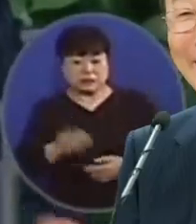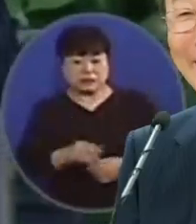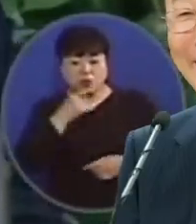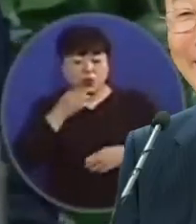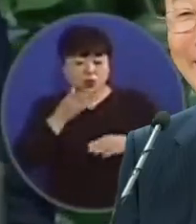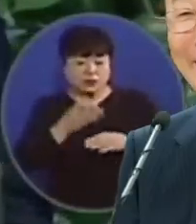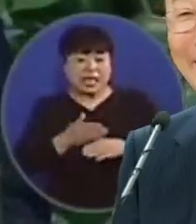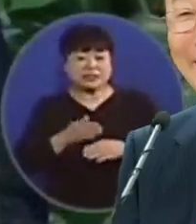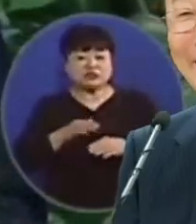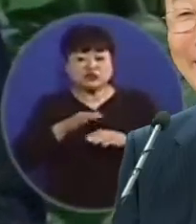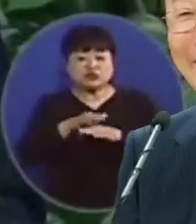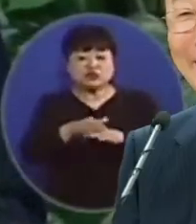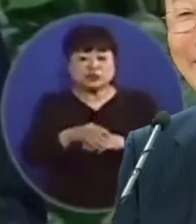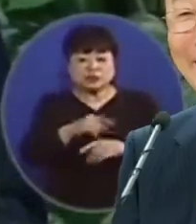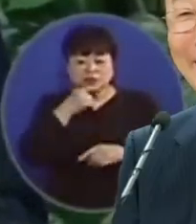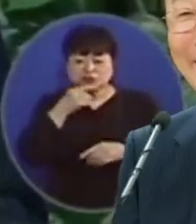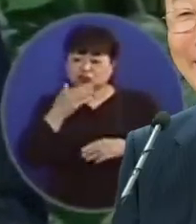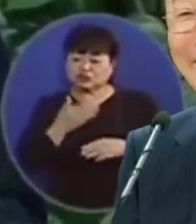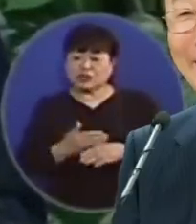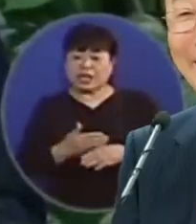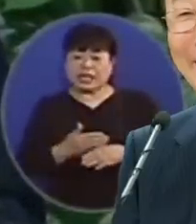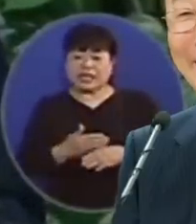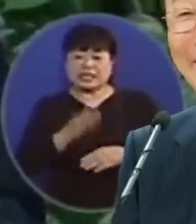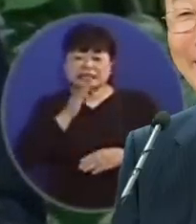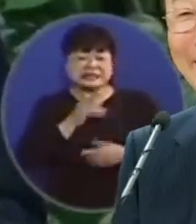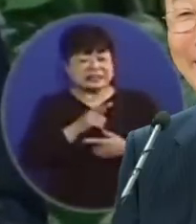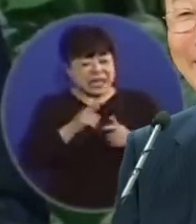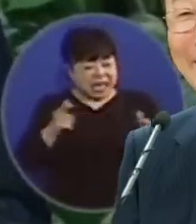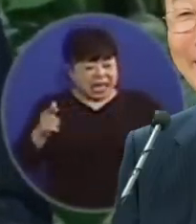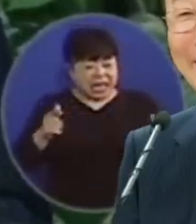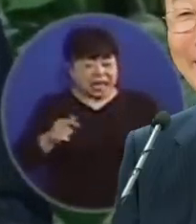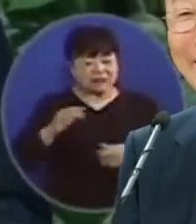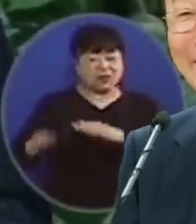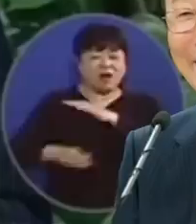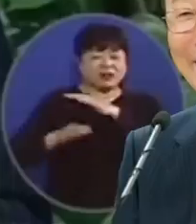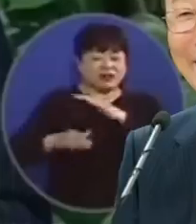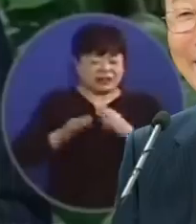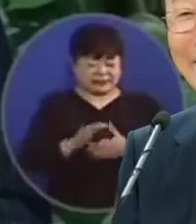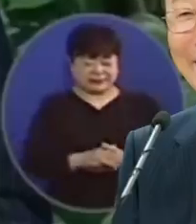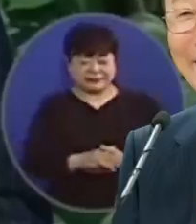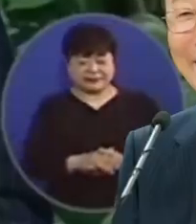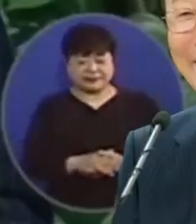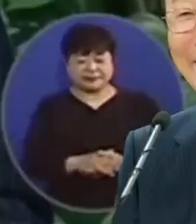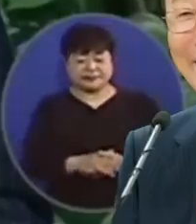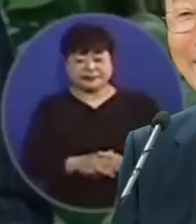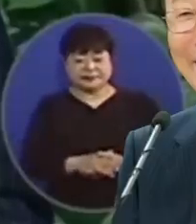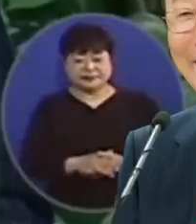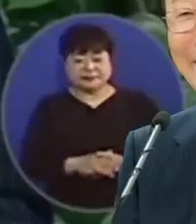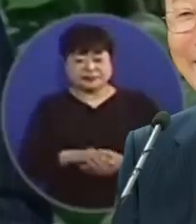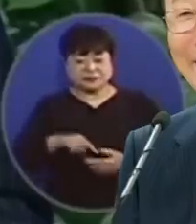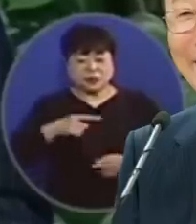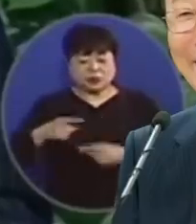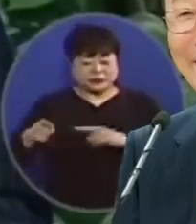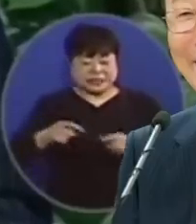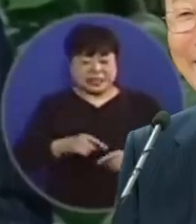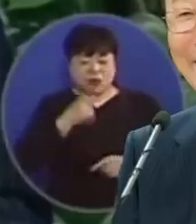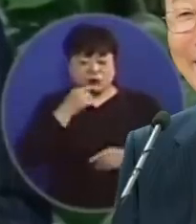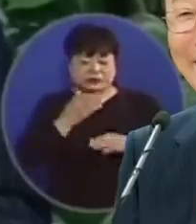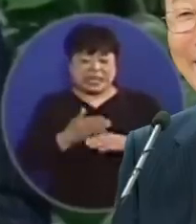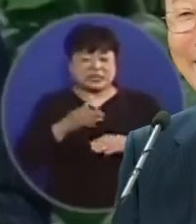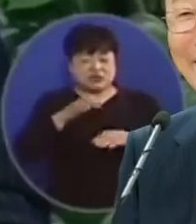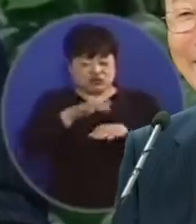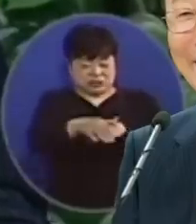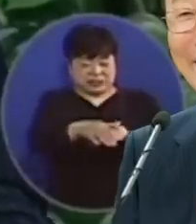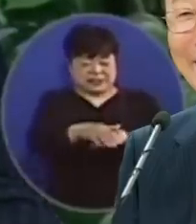공산주의, 북한의 공산주의는 그것도 진짜 공산주의가 아니고 엉터리 공산주의인 것입니다. 독재 공산주의입니다.